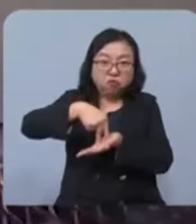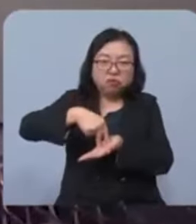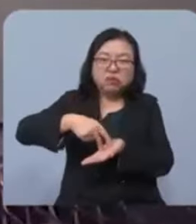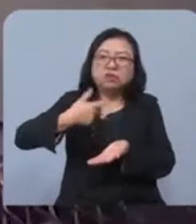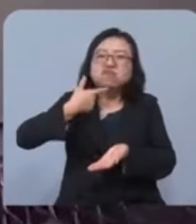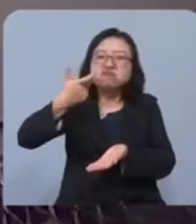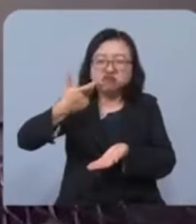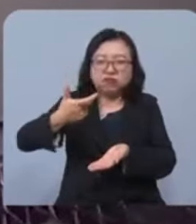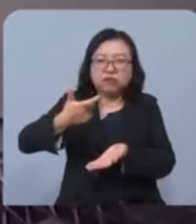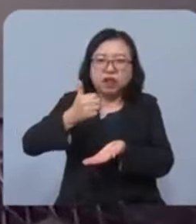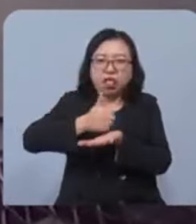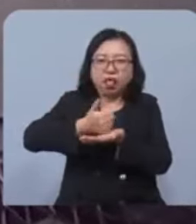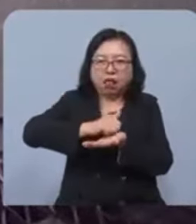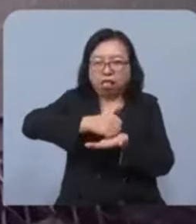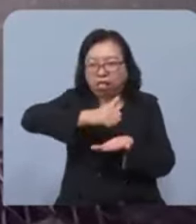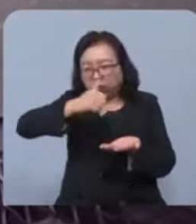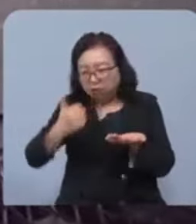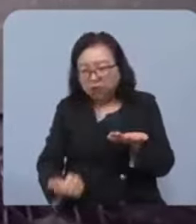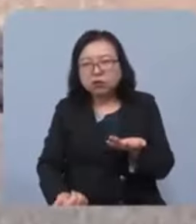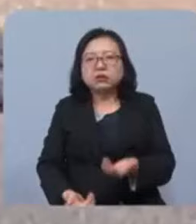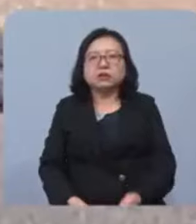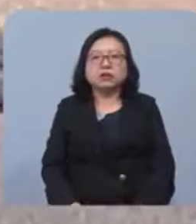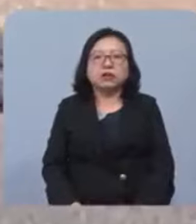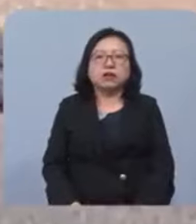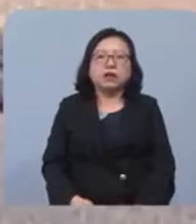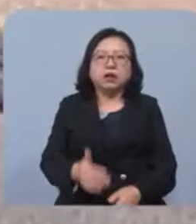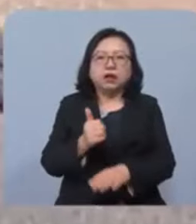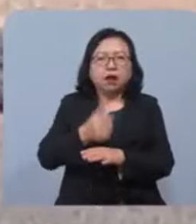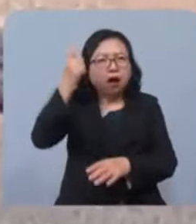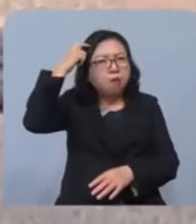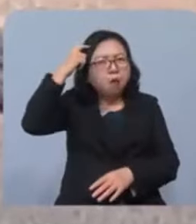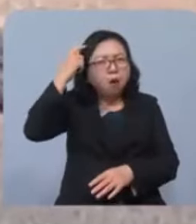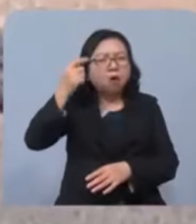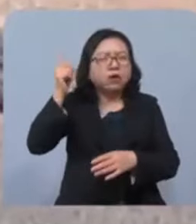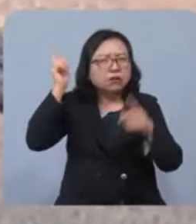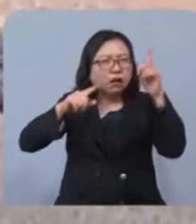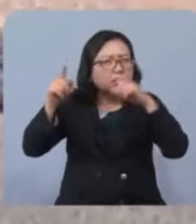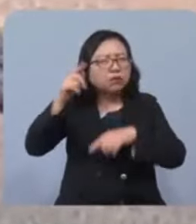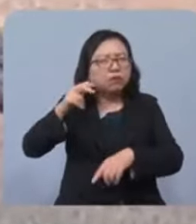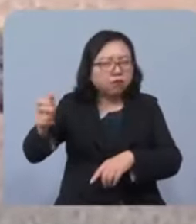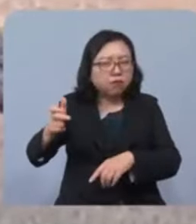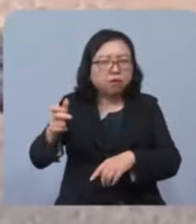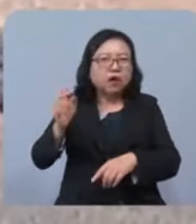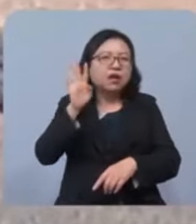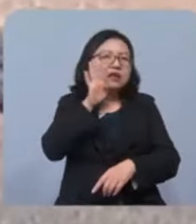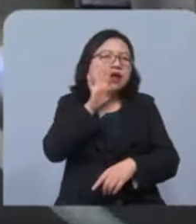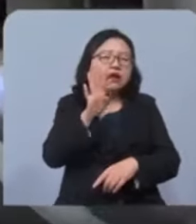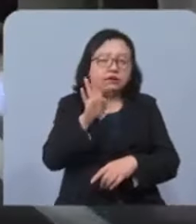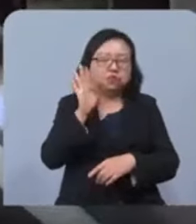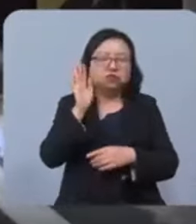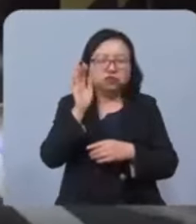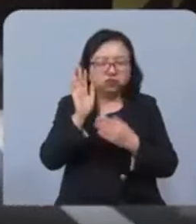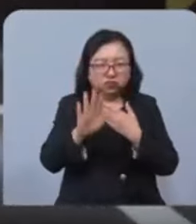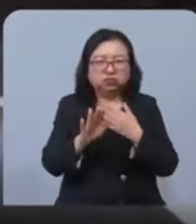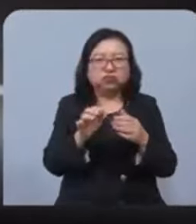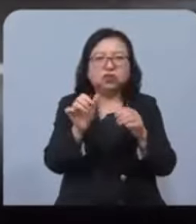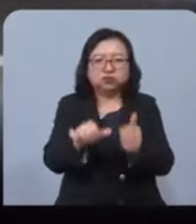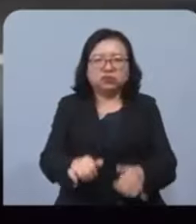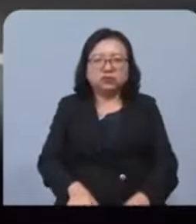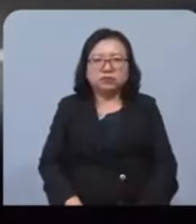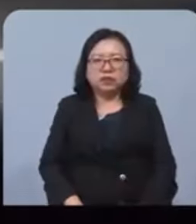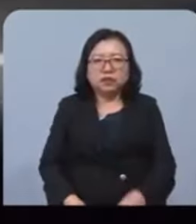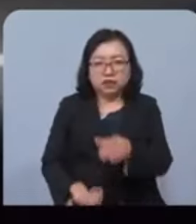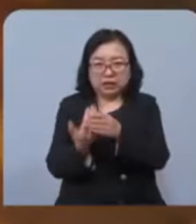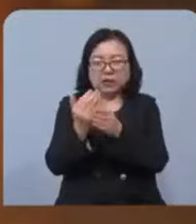환경미화원이 중심을 잃고 떨어집니다. 결국 머리를 크게 다쳐 나흘 뒤 숨졌습니다. 사고 이후 청주시